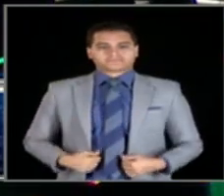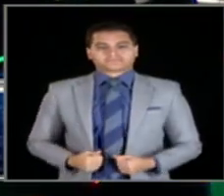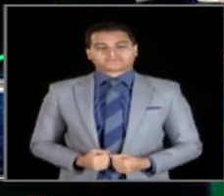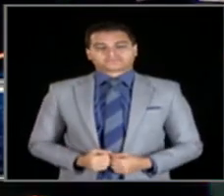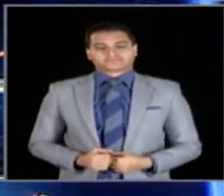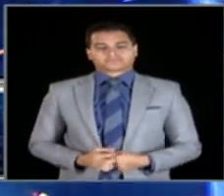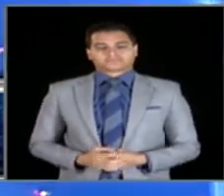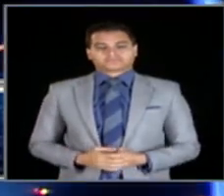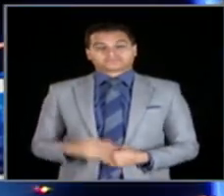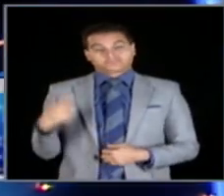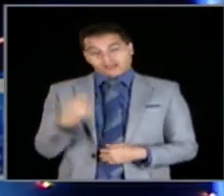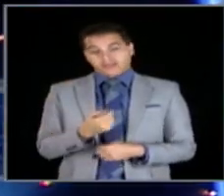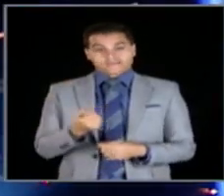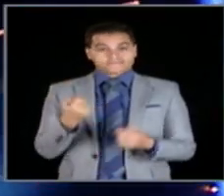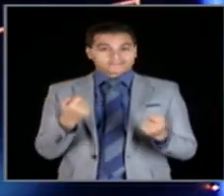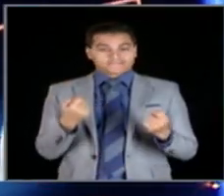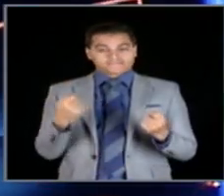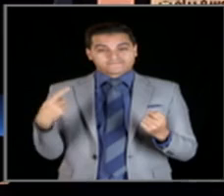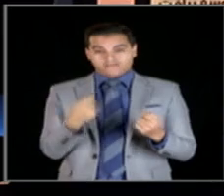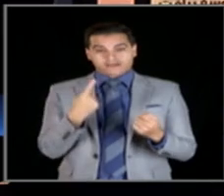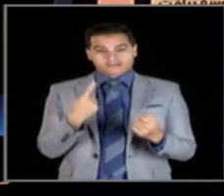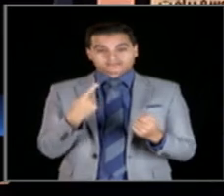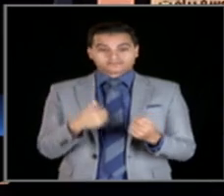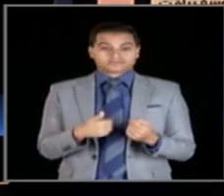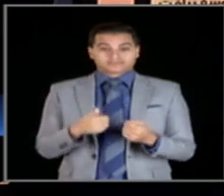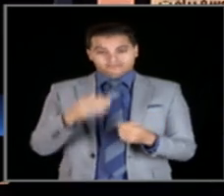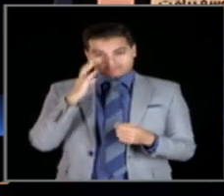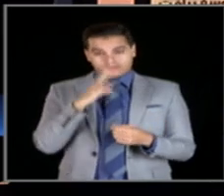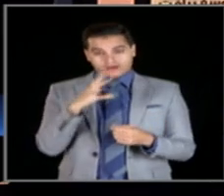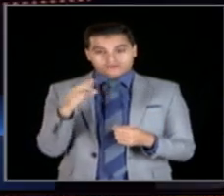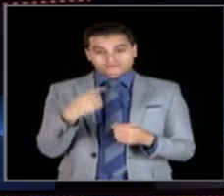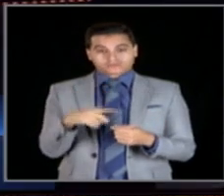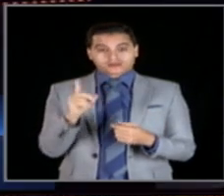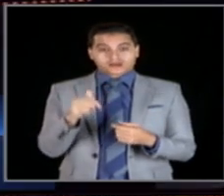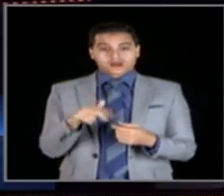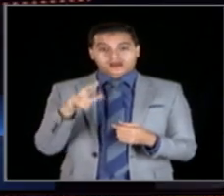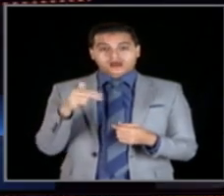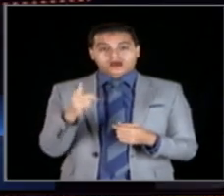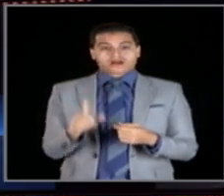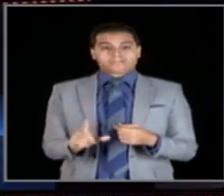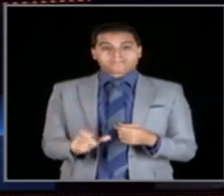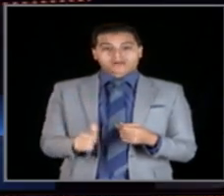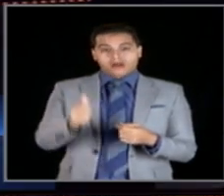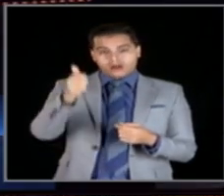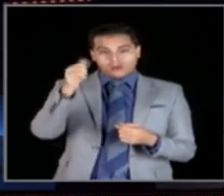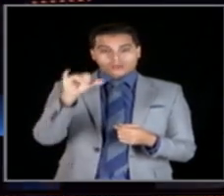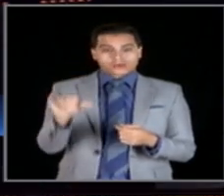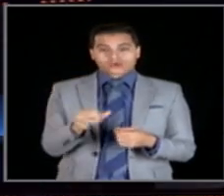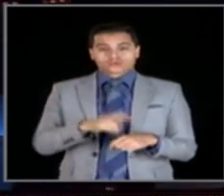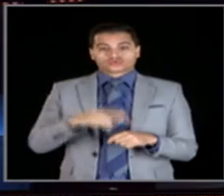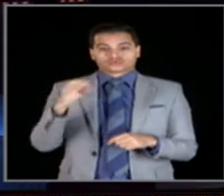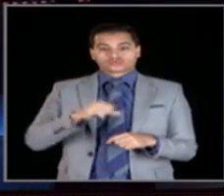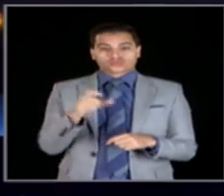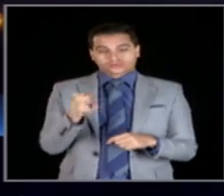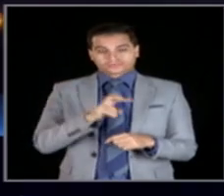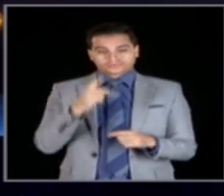هدف بلا مقابل، برافو عليك يا آية. جون والغرباوي، الغرباوي وجون، هدف